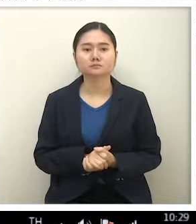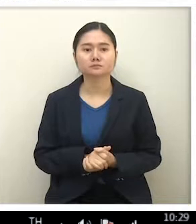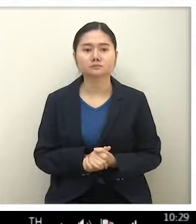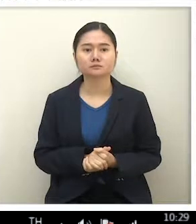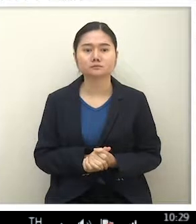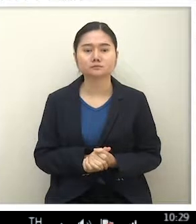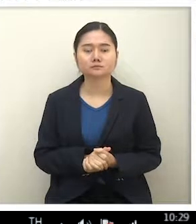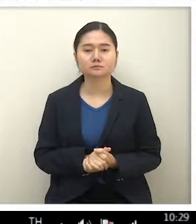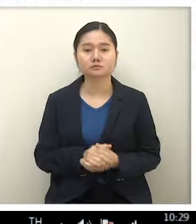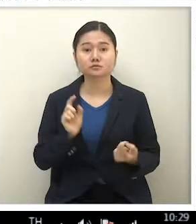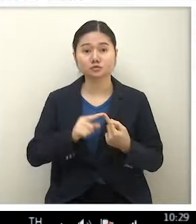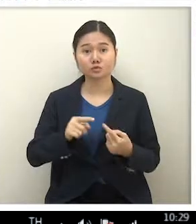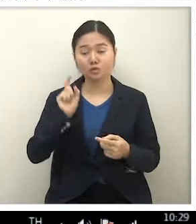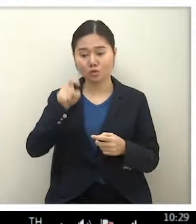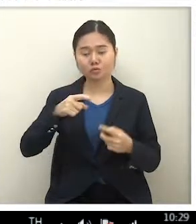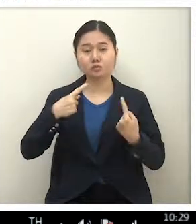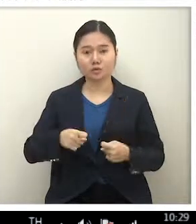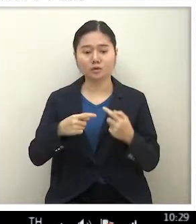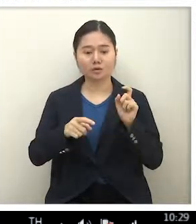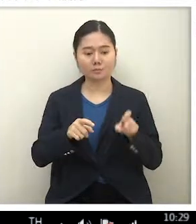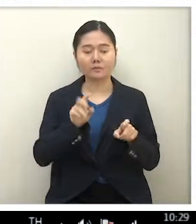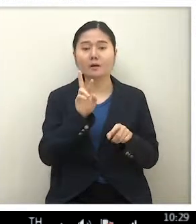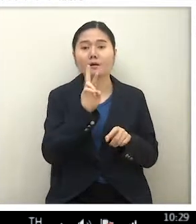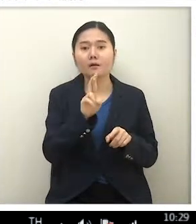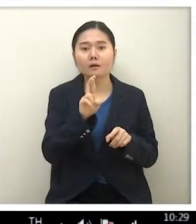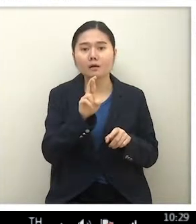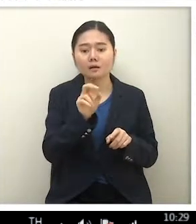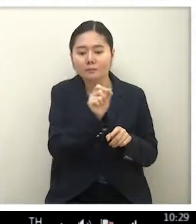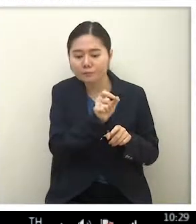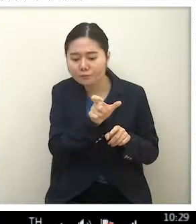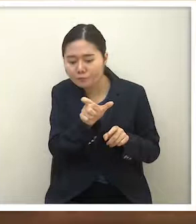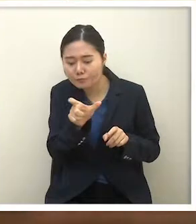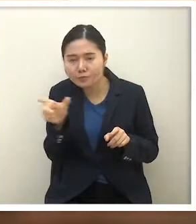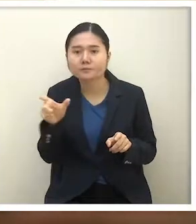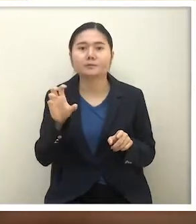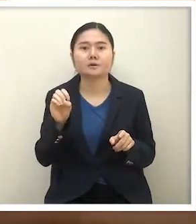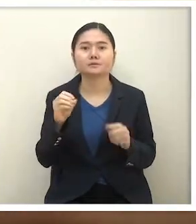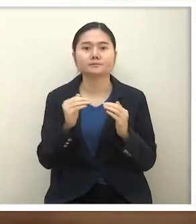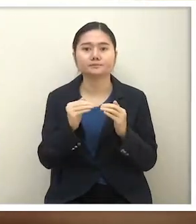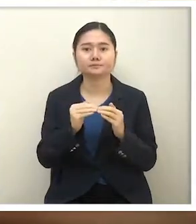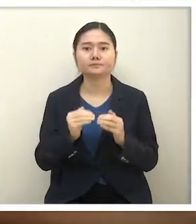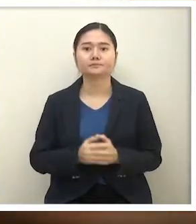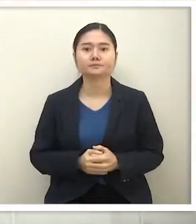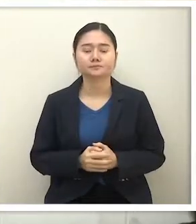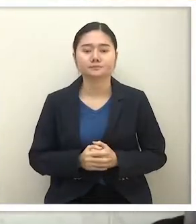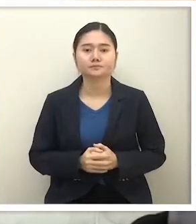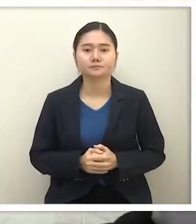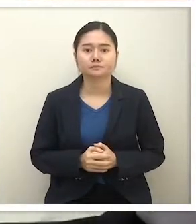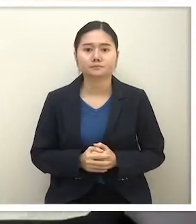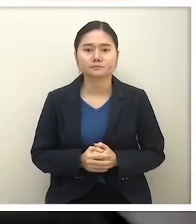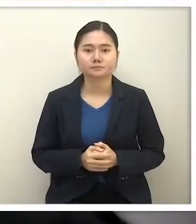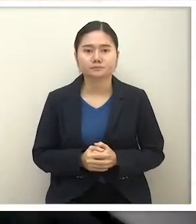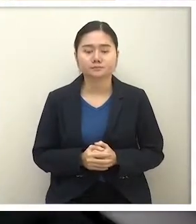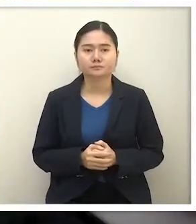คลิกไปที่เลเยอร์ตัวแล้วก็กด R เพิ่มออกไปนะครับ50เฟรมโ